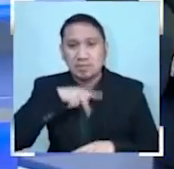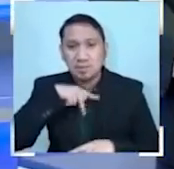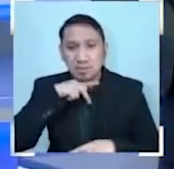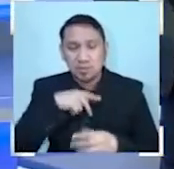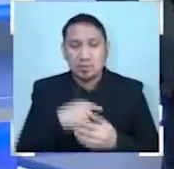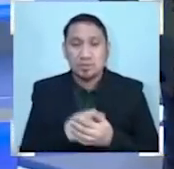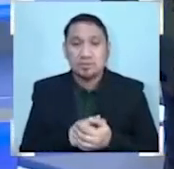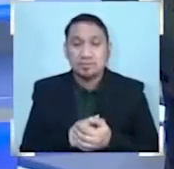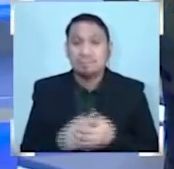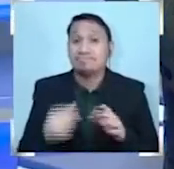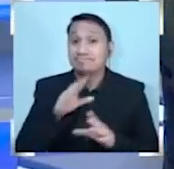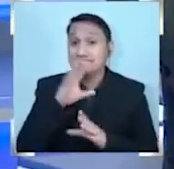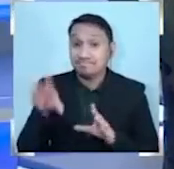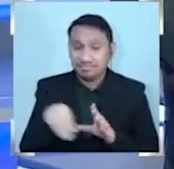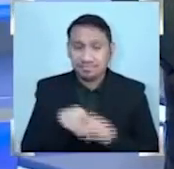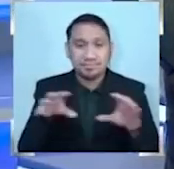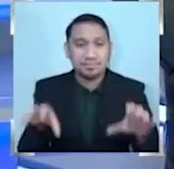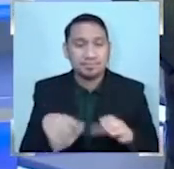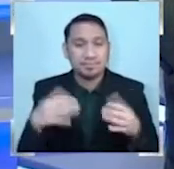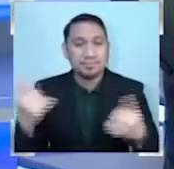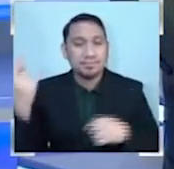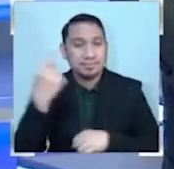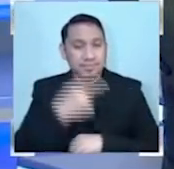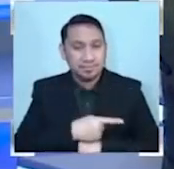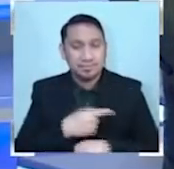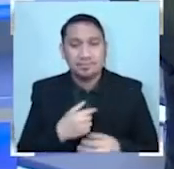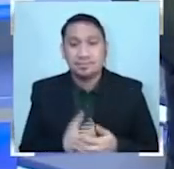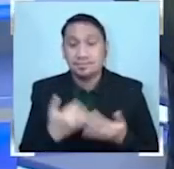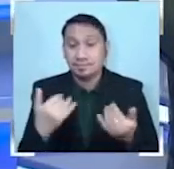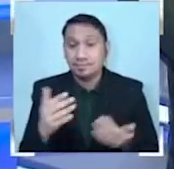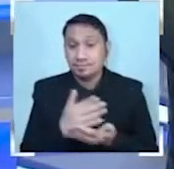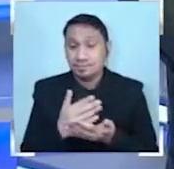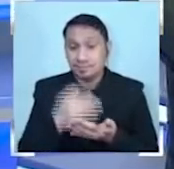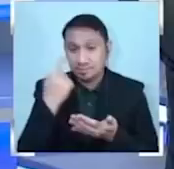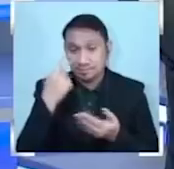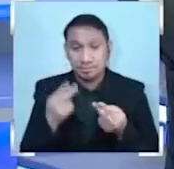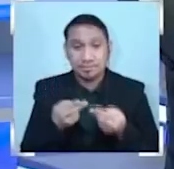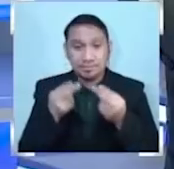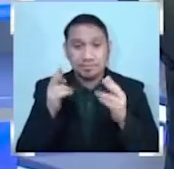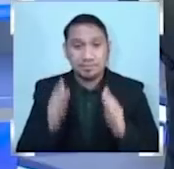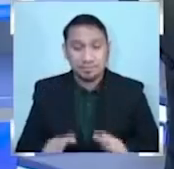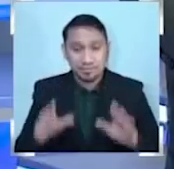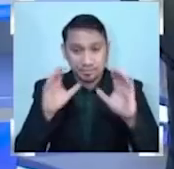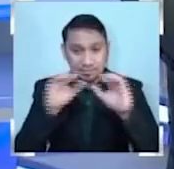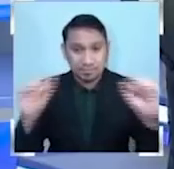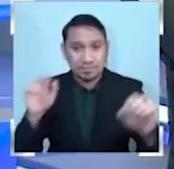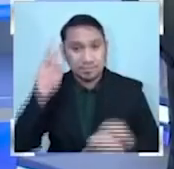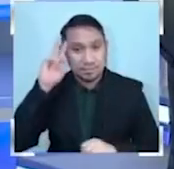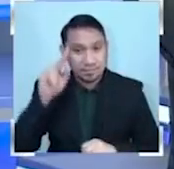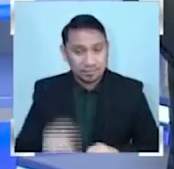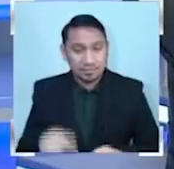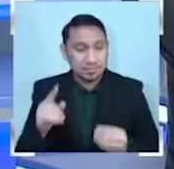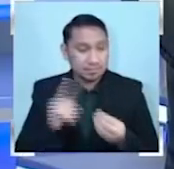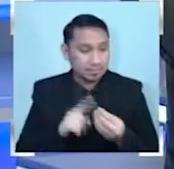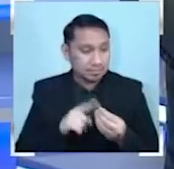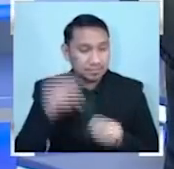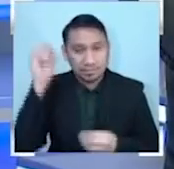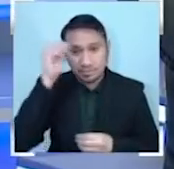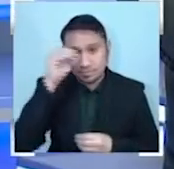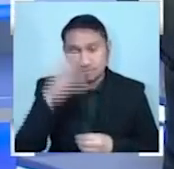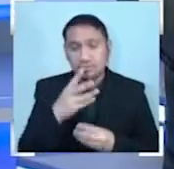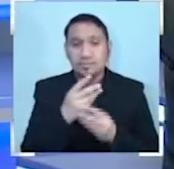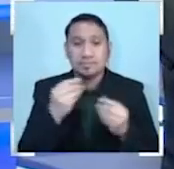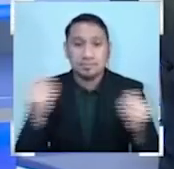Kasabay ng kanikaling aktibidad ngayong araw, binaghahagi ng mga tumatakbo sa pagkapangulo at pangalawang pangulo ang kanilang opinyon at solusyon sa